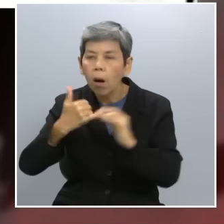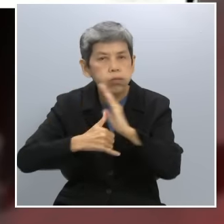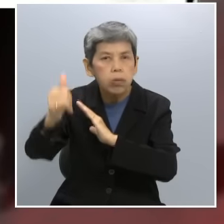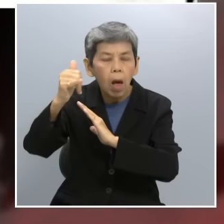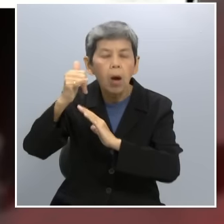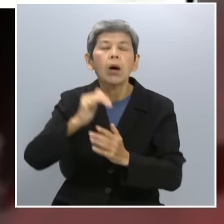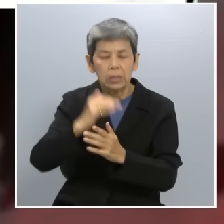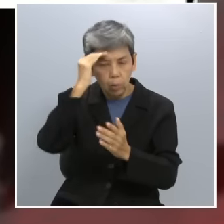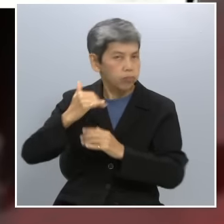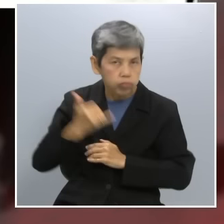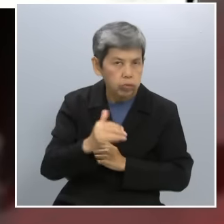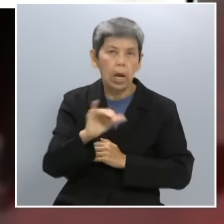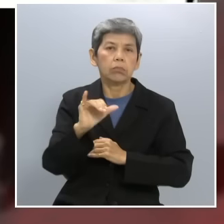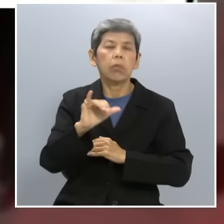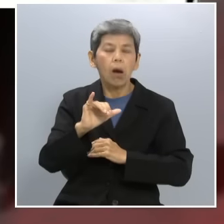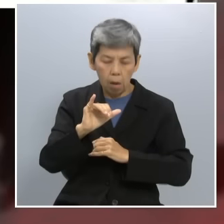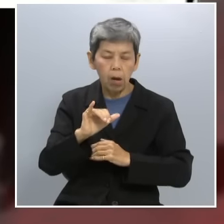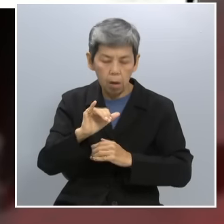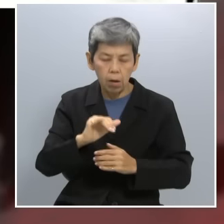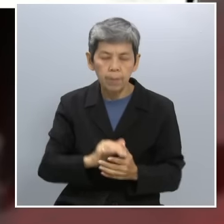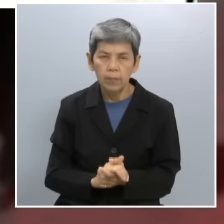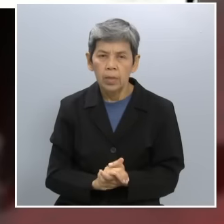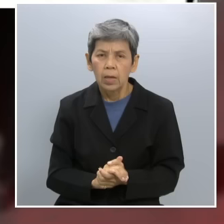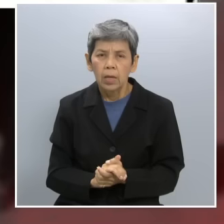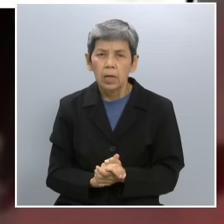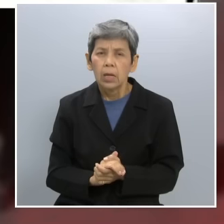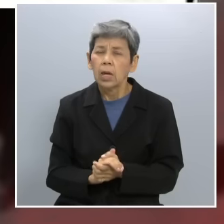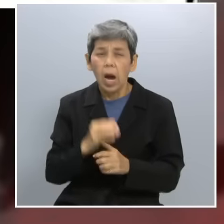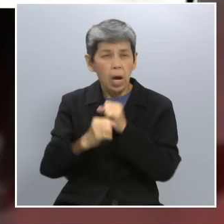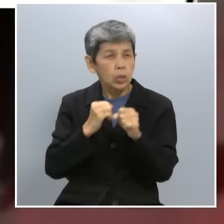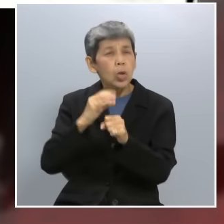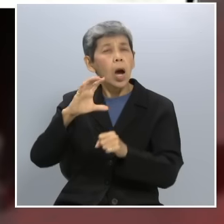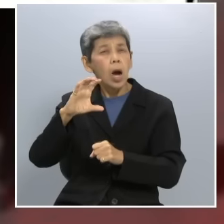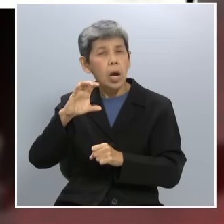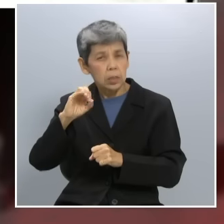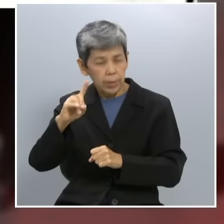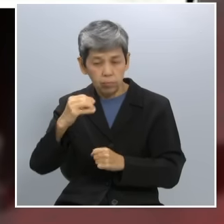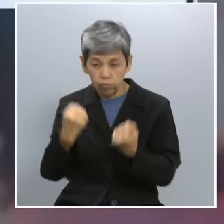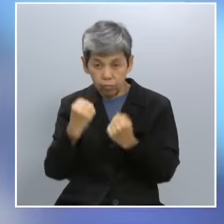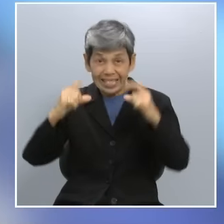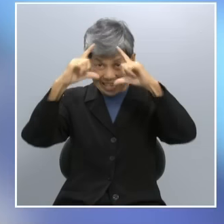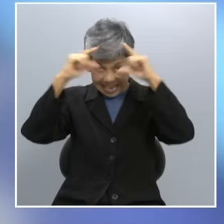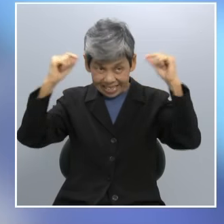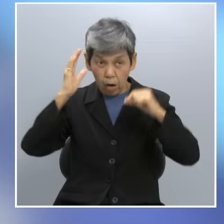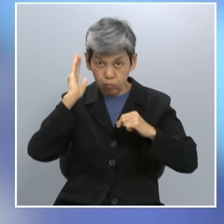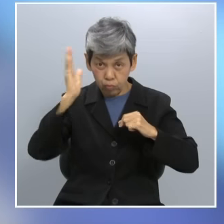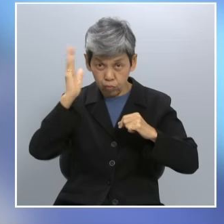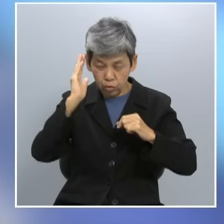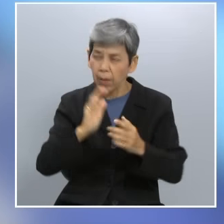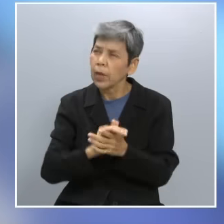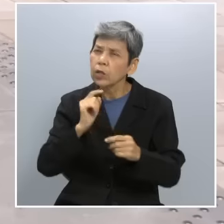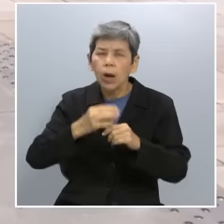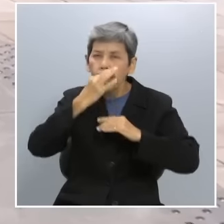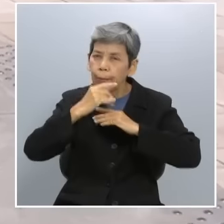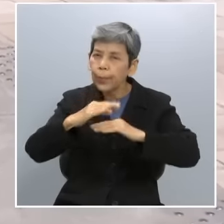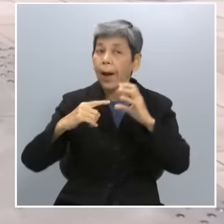ถึงครับคือเรื่องนี้นะครับนายไพรวัลย์ครับอายุ 51ปีซึ่งเป็นโชเฟอร์แท็กซี่หน้าห้างฝั่งชายหาด